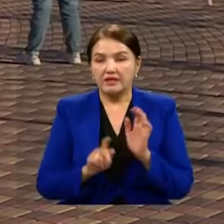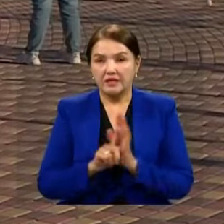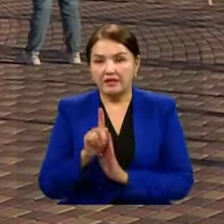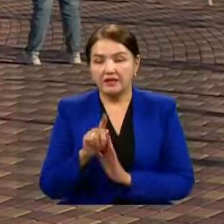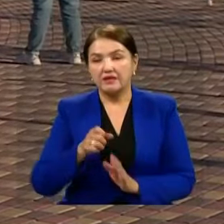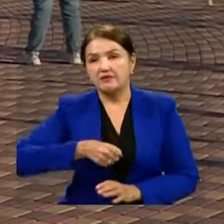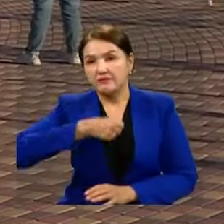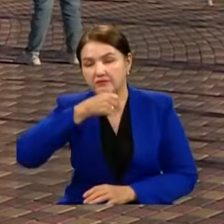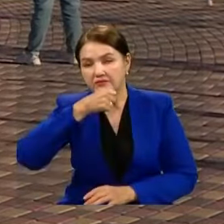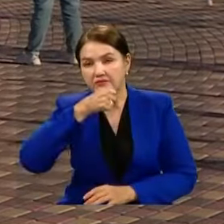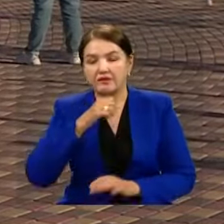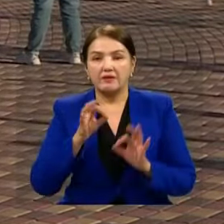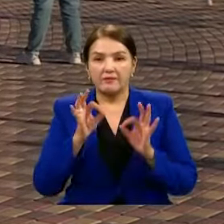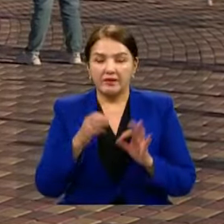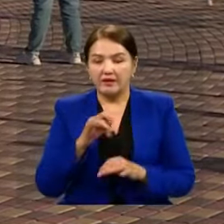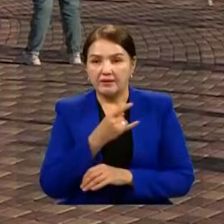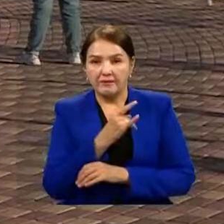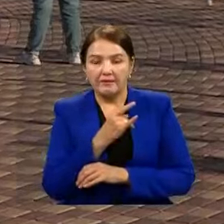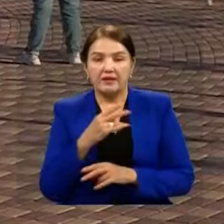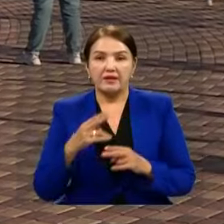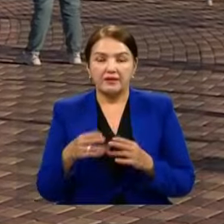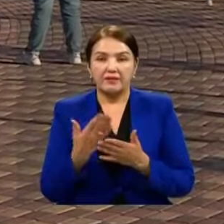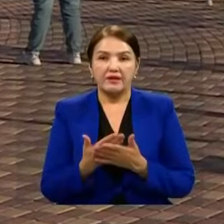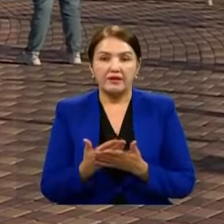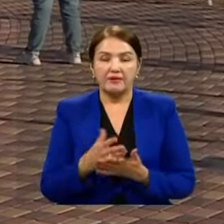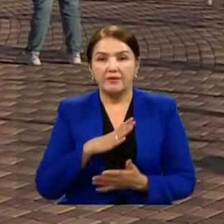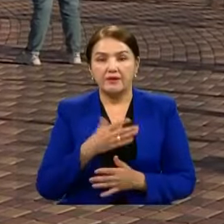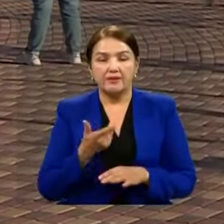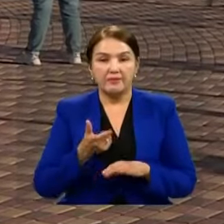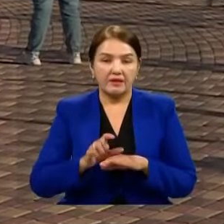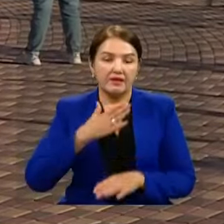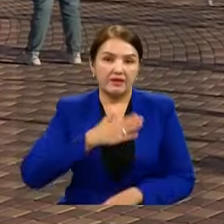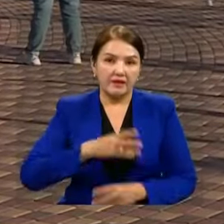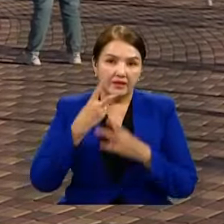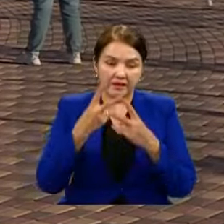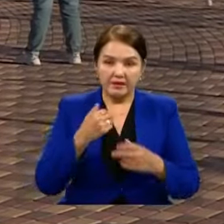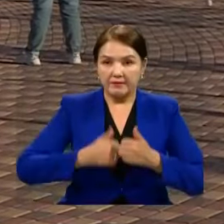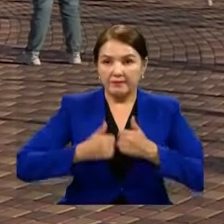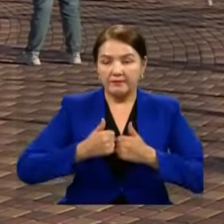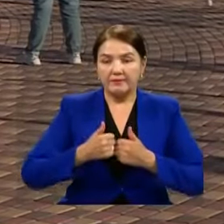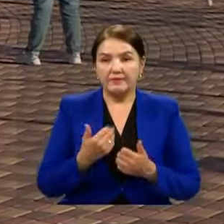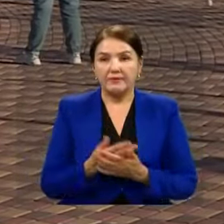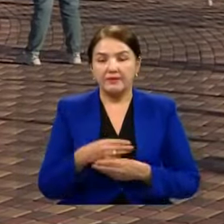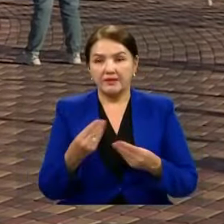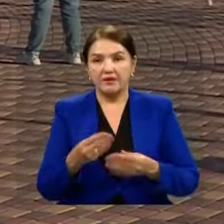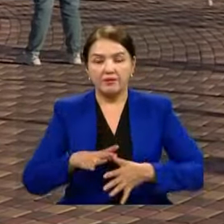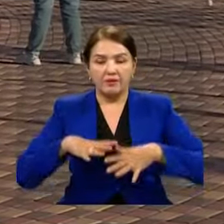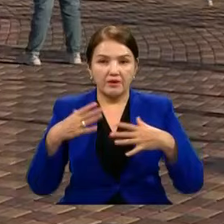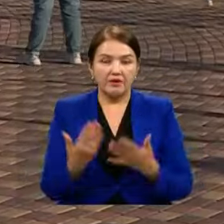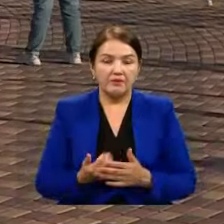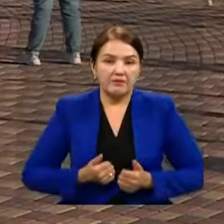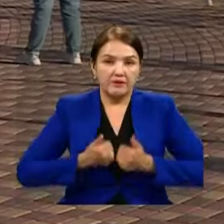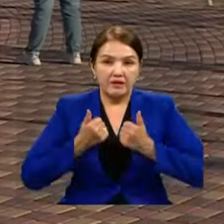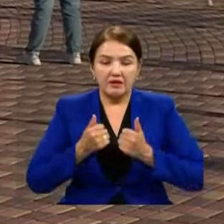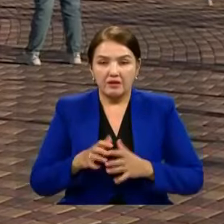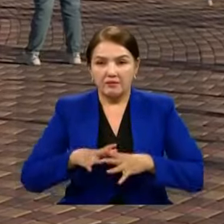старейшин и заканчивая правнуками, имеет свои достижения. И было очень приятно показать это в конкурсе. Это придало нам еще больший стимул для